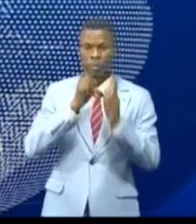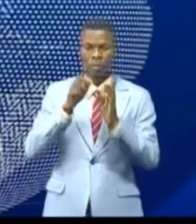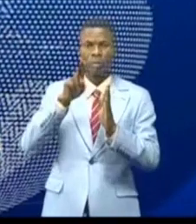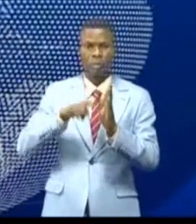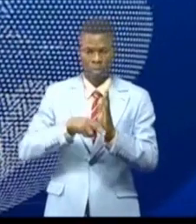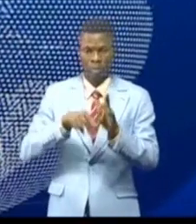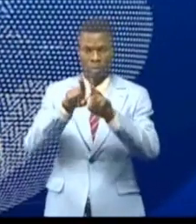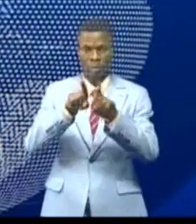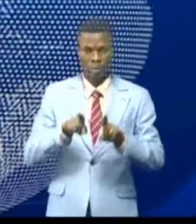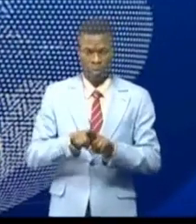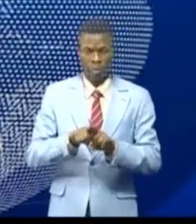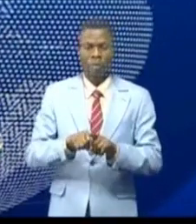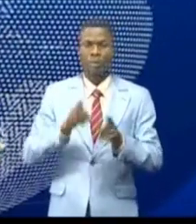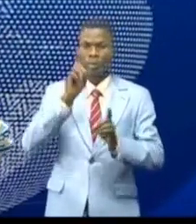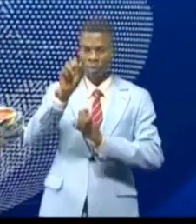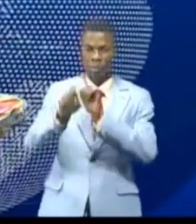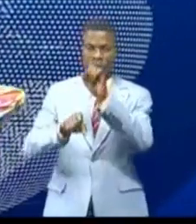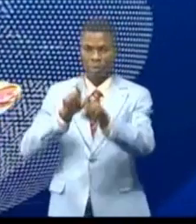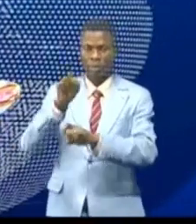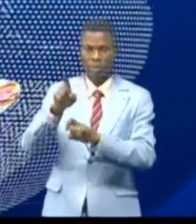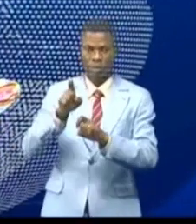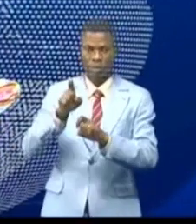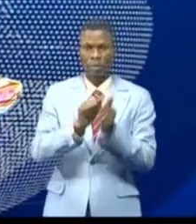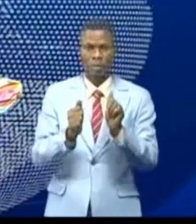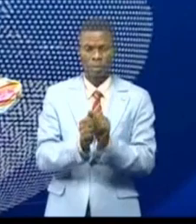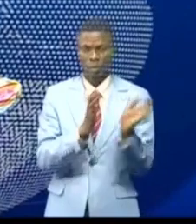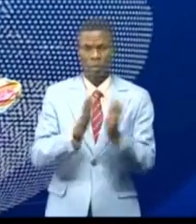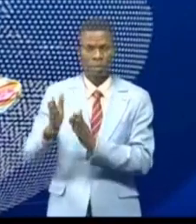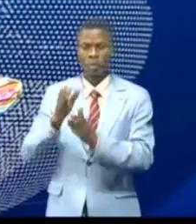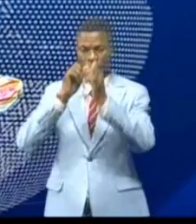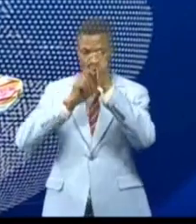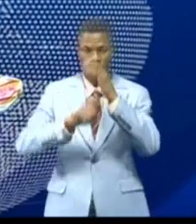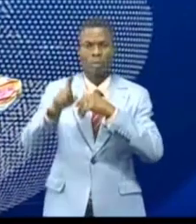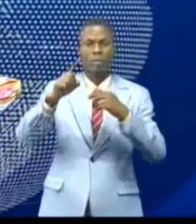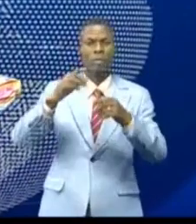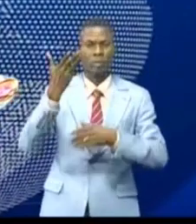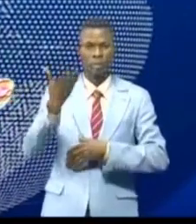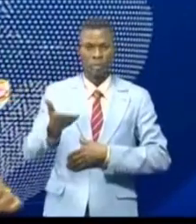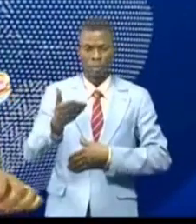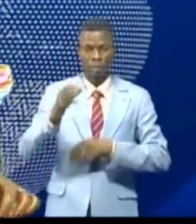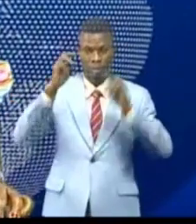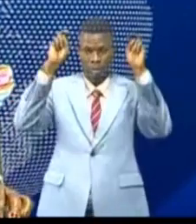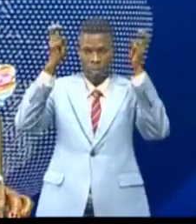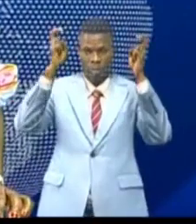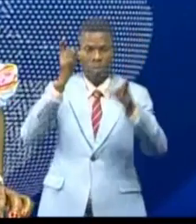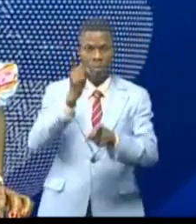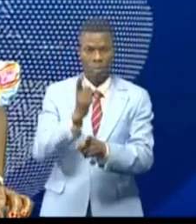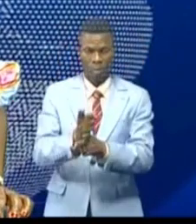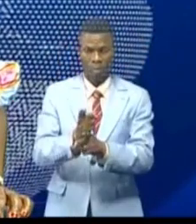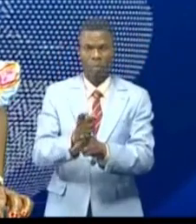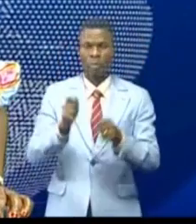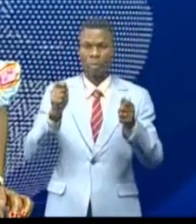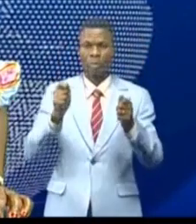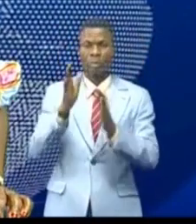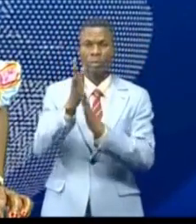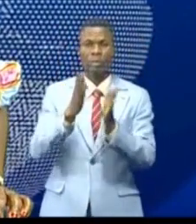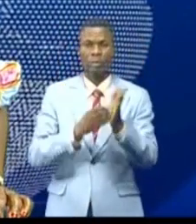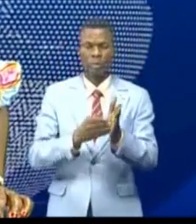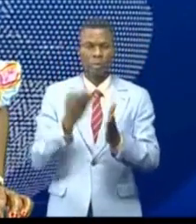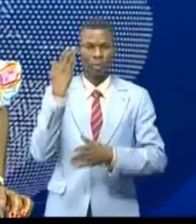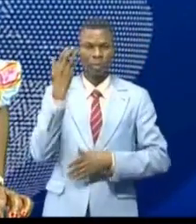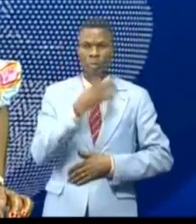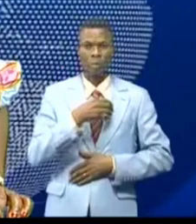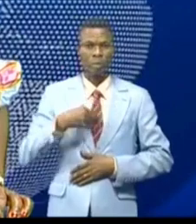parlementaire et des édits qui sont déjà promulgués. C'est le sommaire de ces 19h. Mesdames et